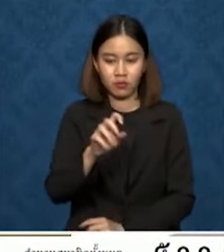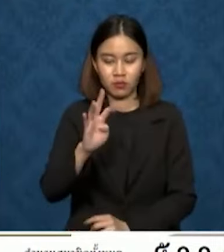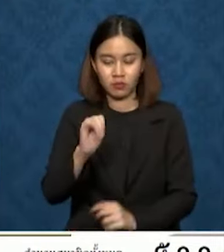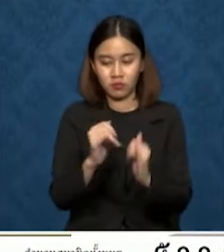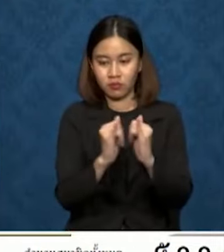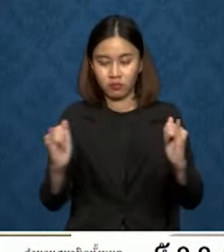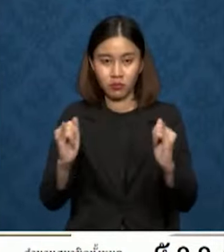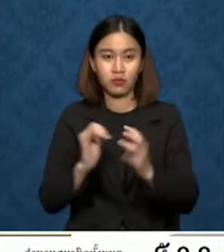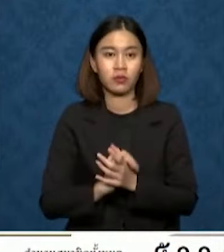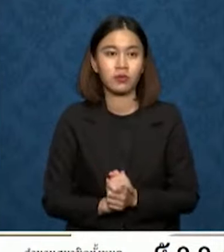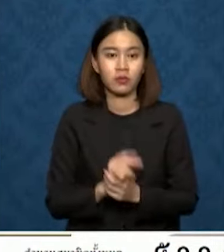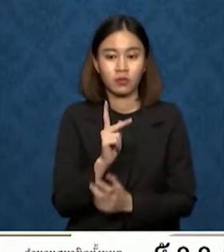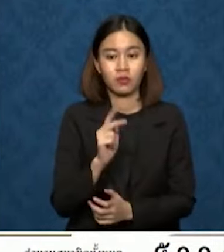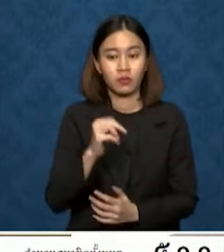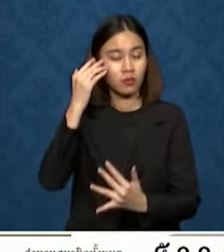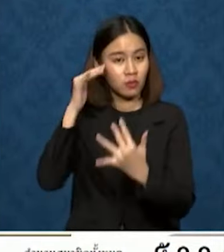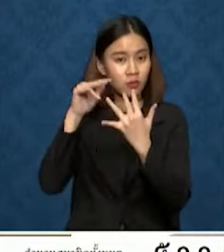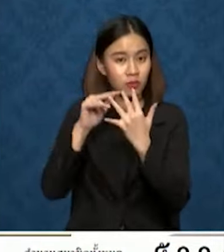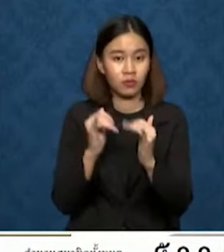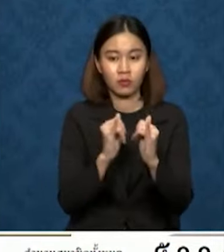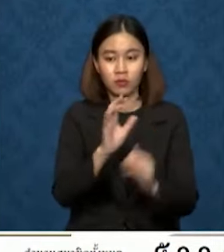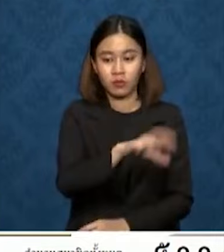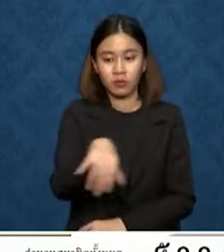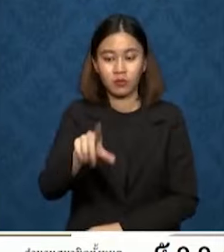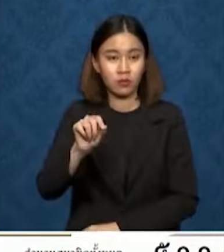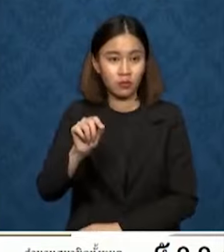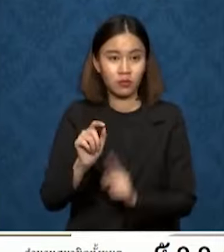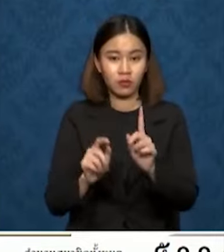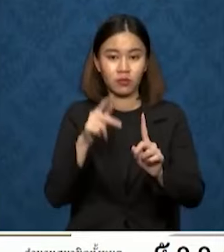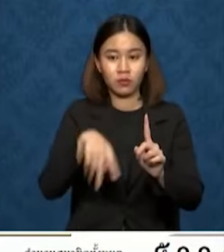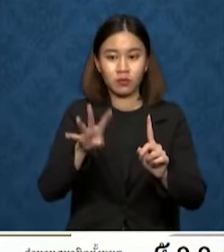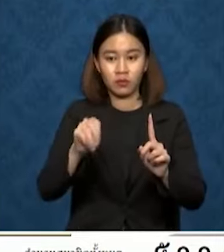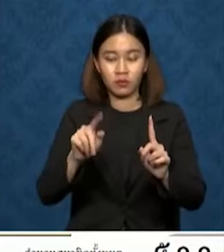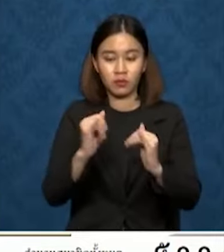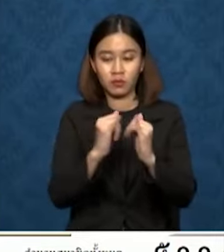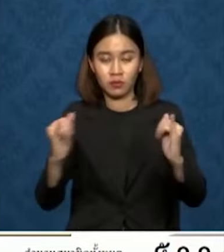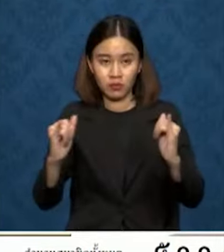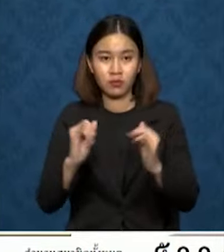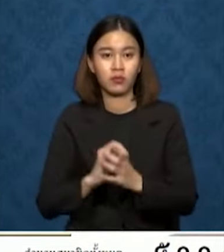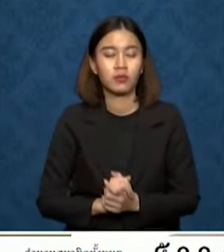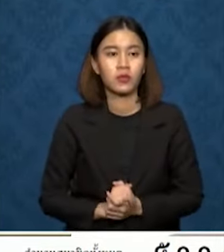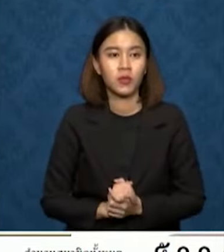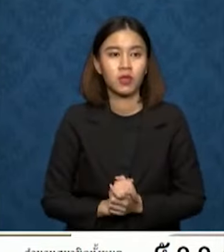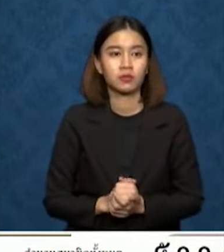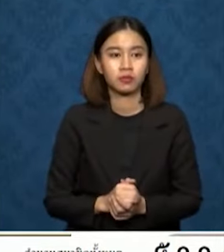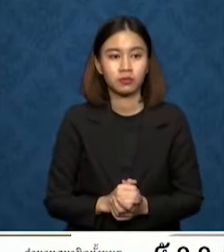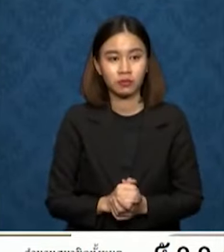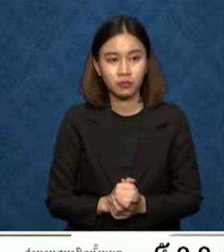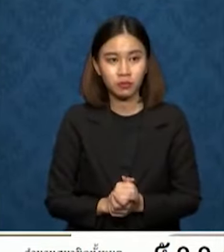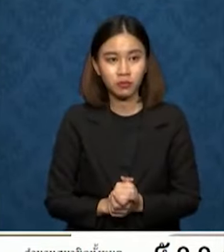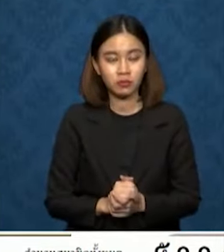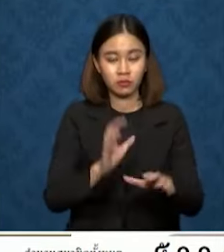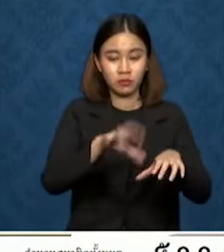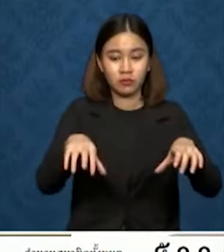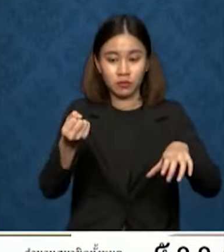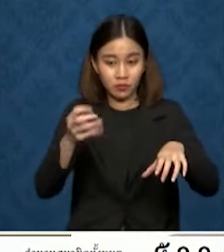อยู่กรมสุภาพจิต 20 เห็ง รงรัได้ 1,041 เตียงมี 70 เหผู้ใหญ่ใน 14 แห่